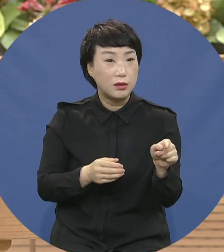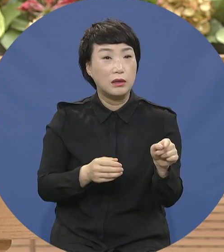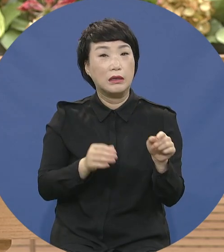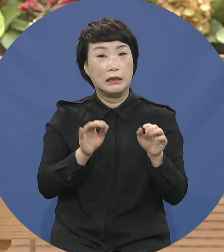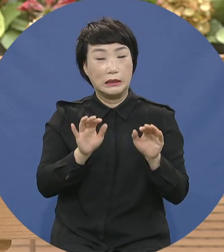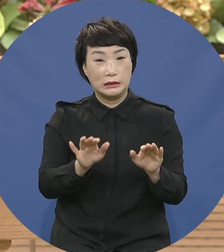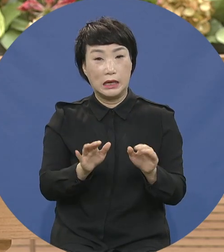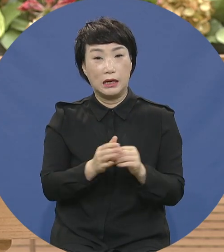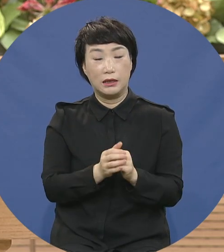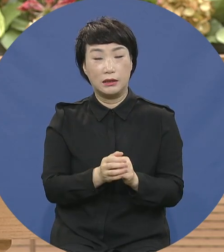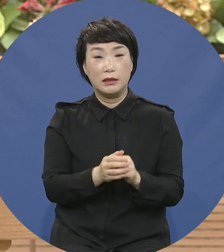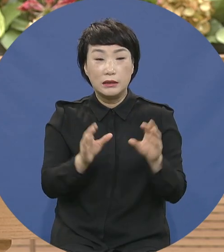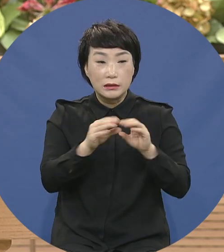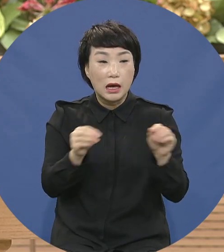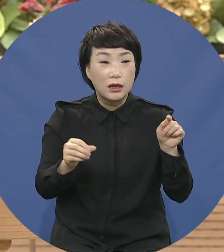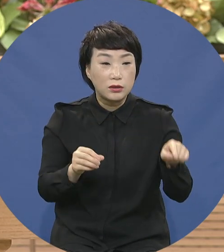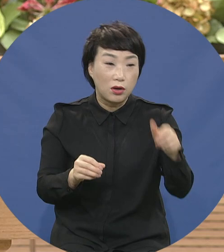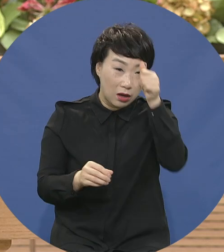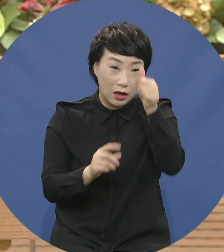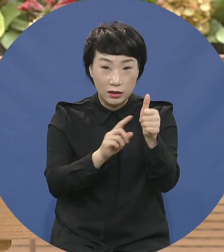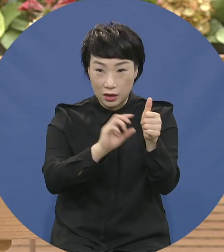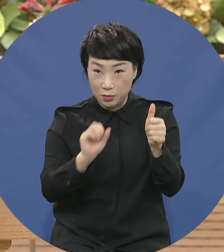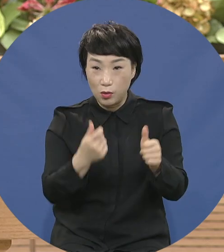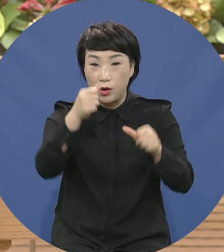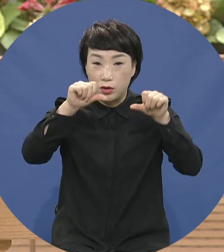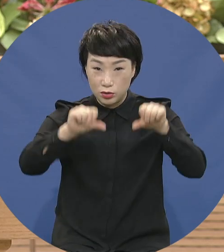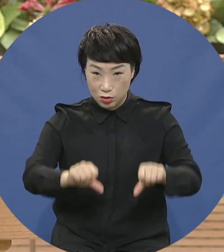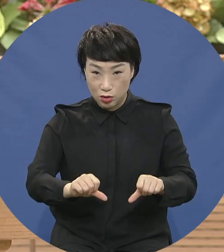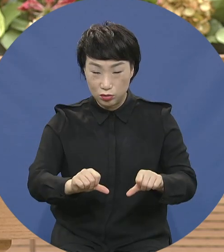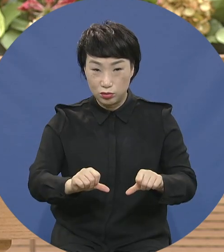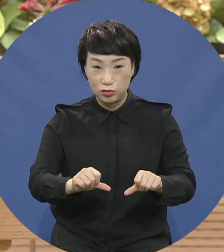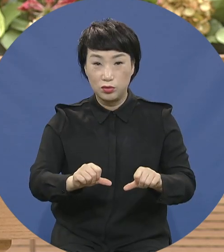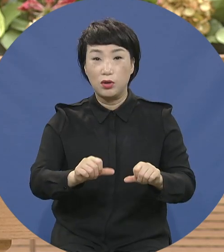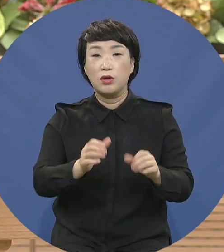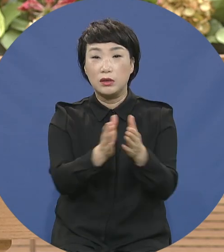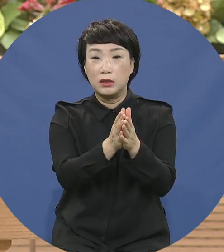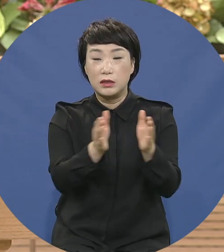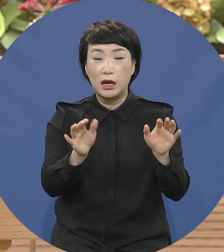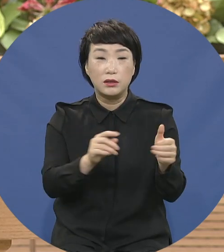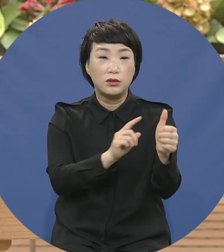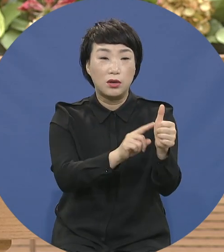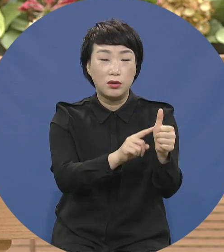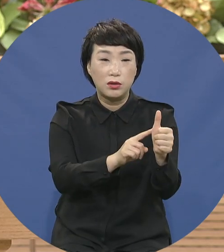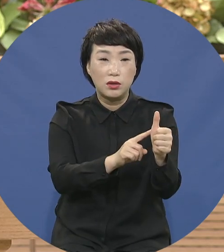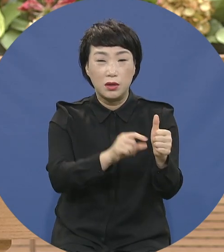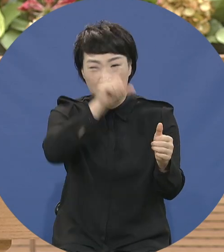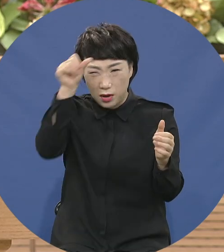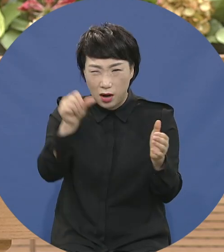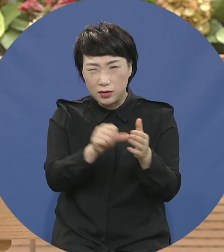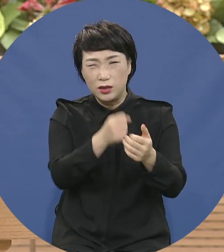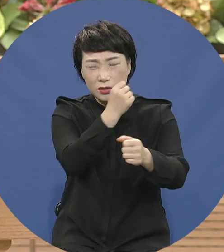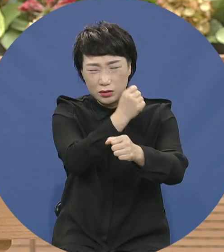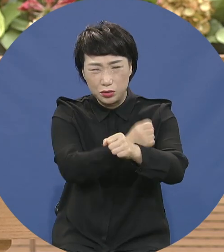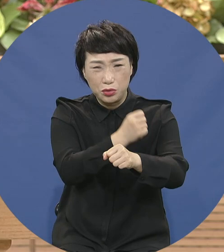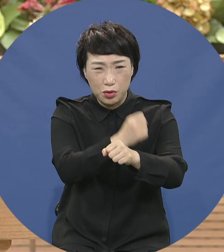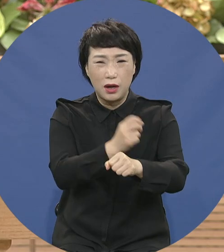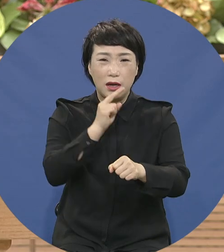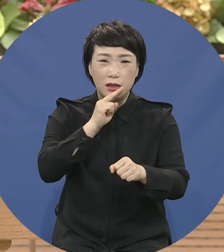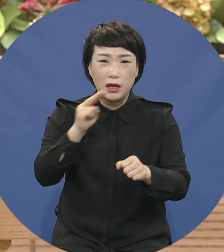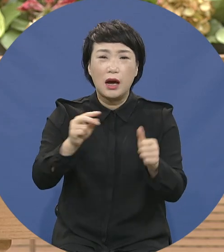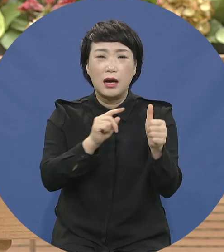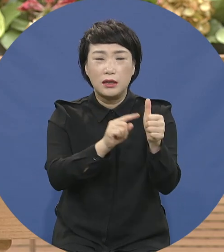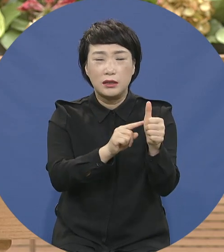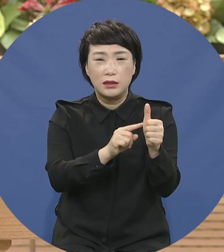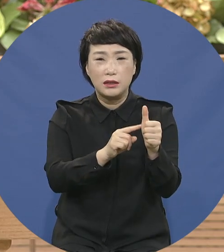먹었은즉 땅은 너로 저주를 받고 너는 종신토록